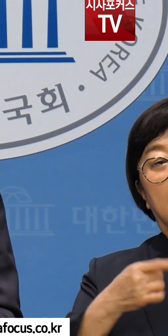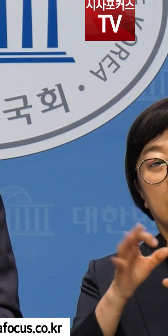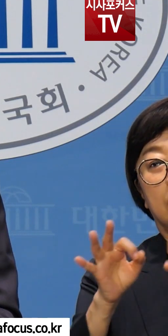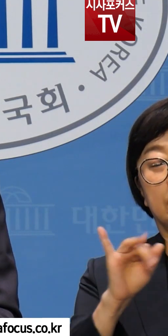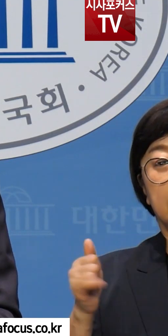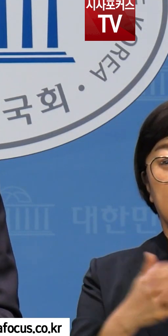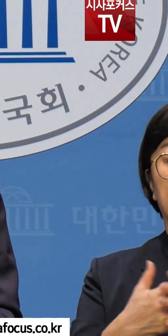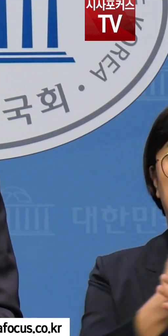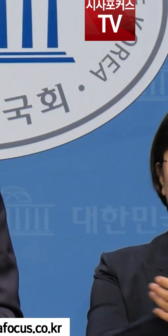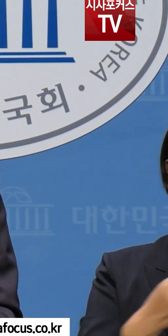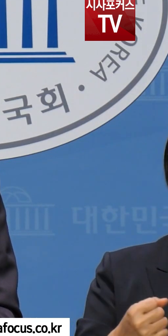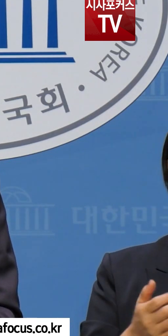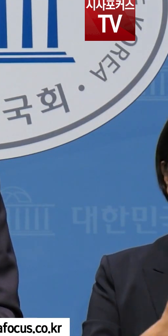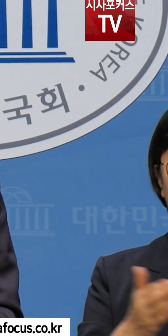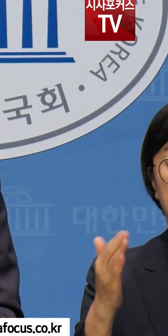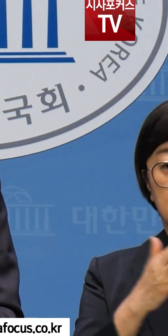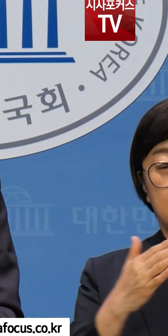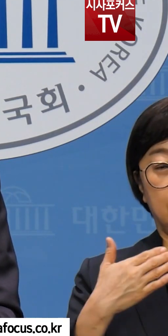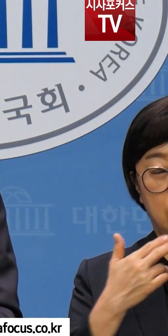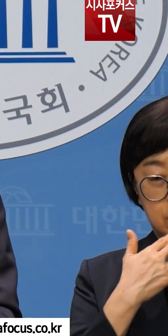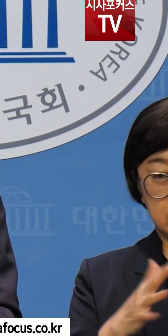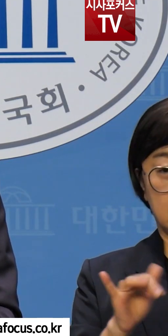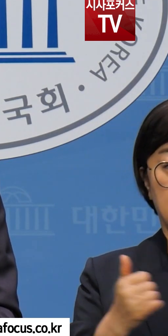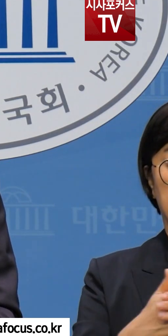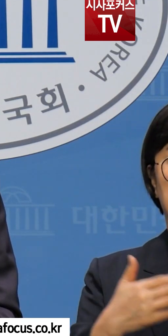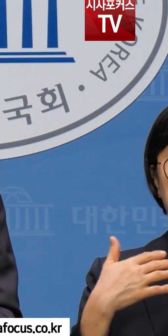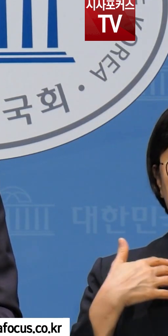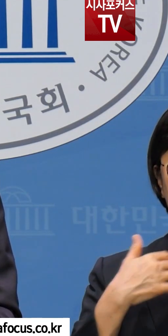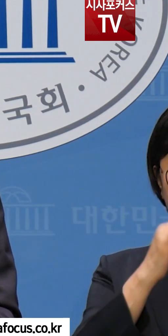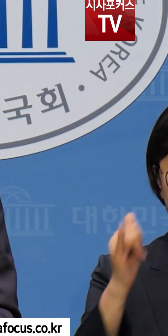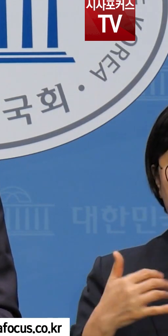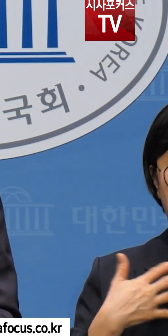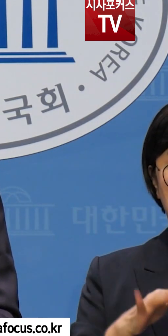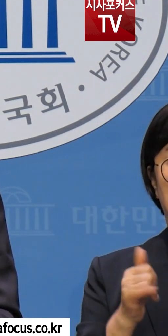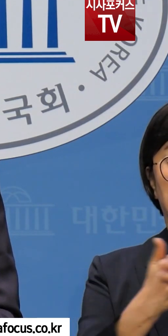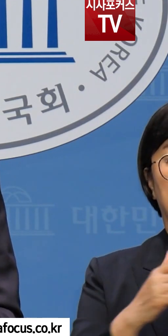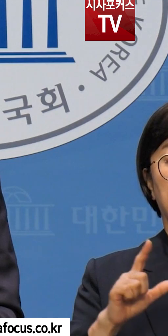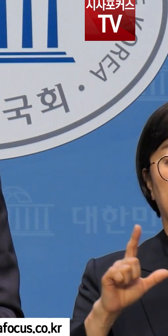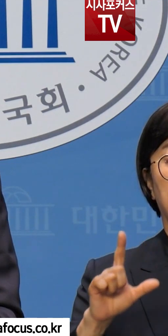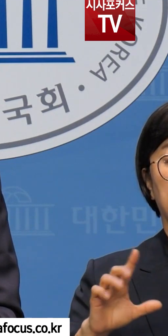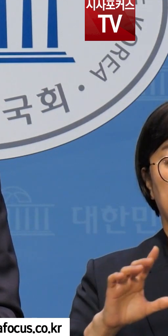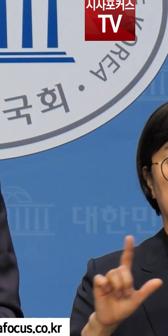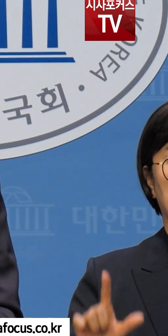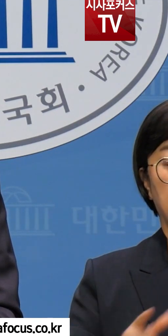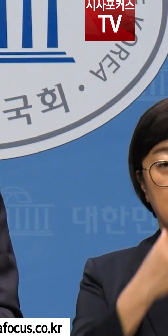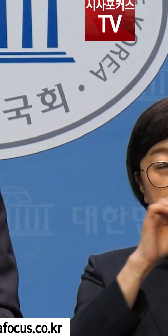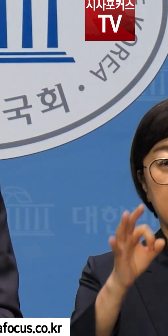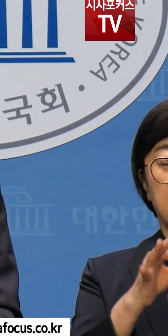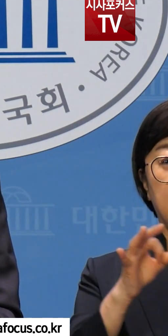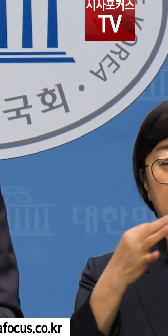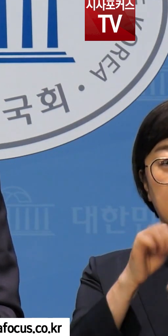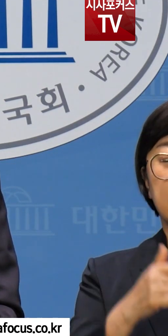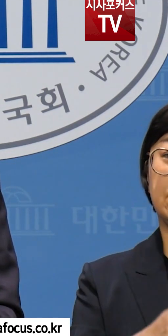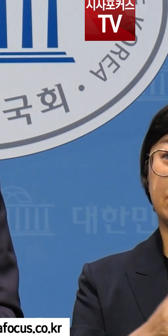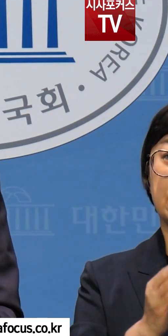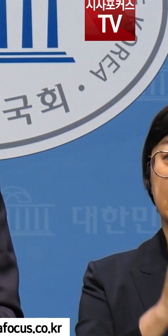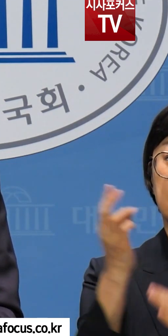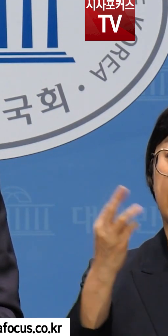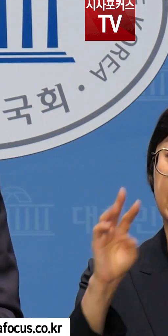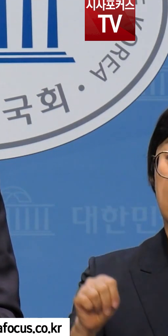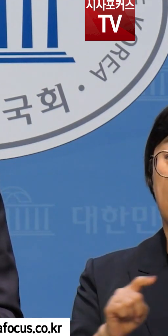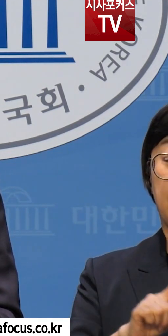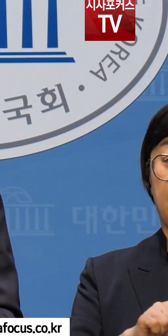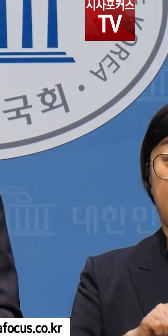자영업자, 비정규직, 주거약자, 사회 취약계층을 위한 민생예산 10조 3천억 원은